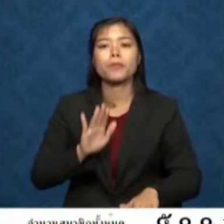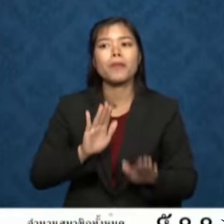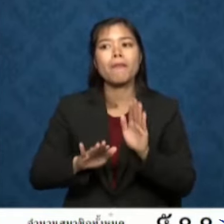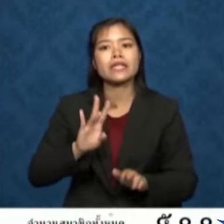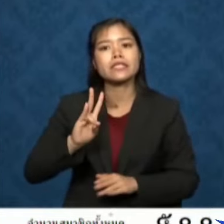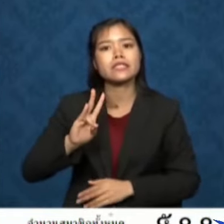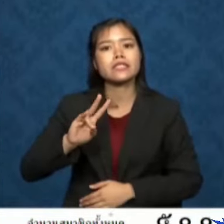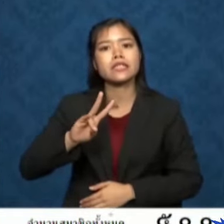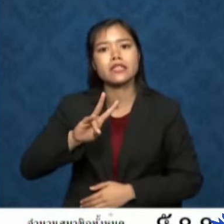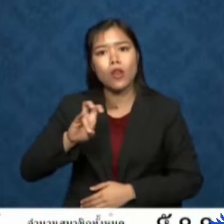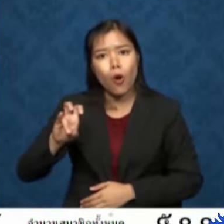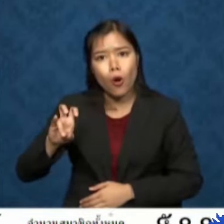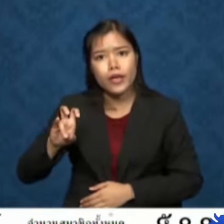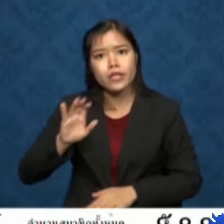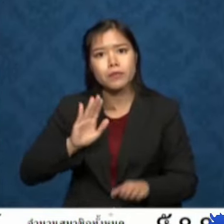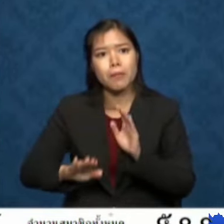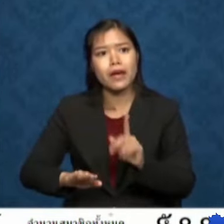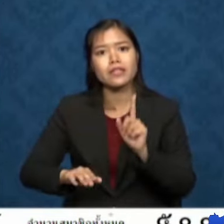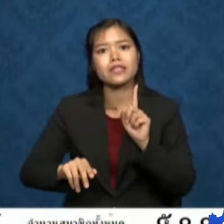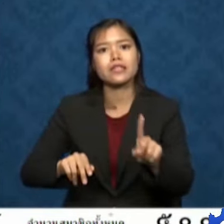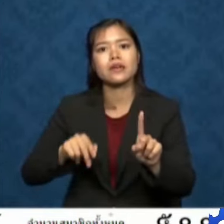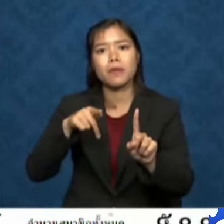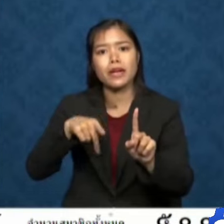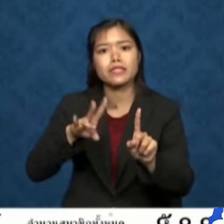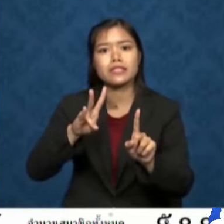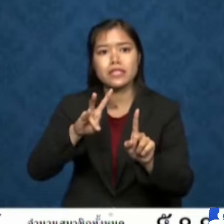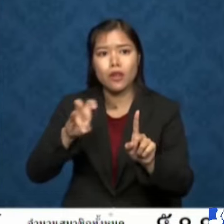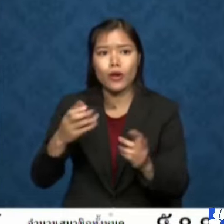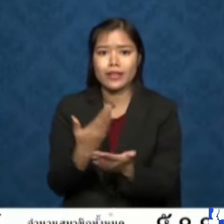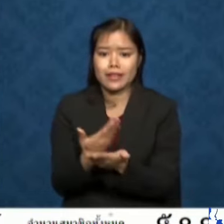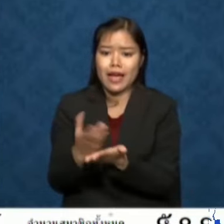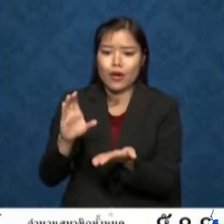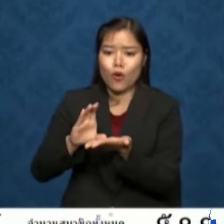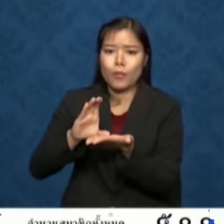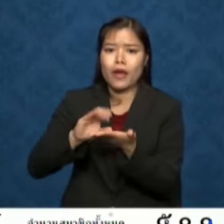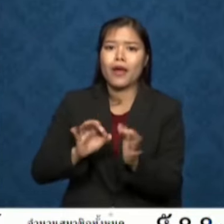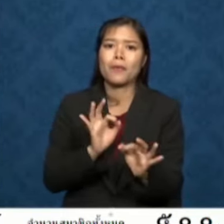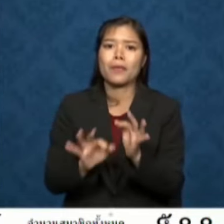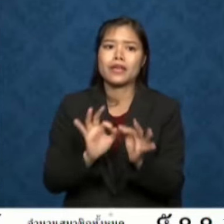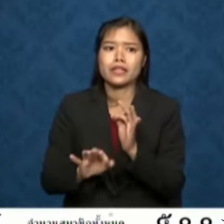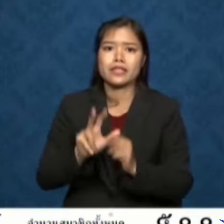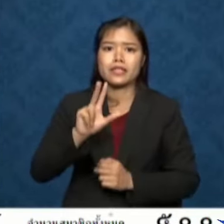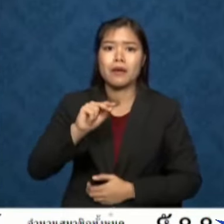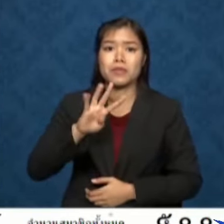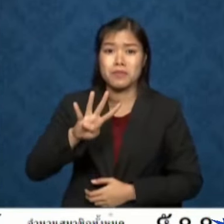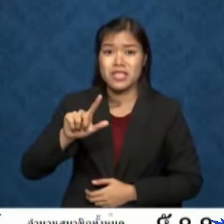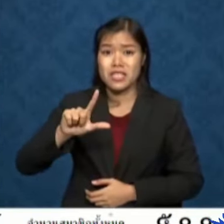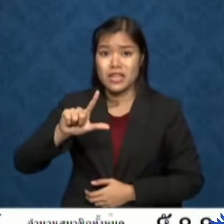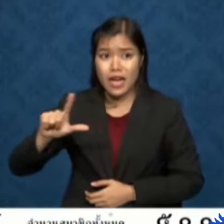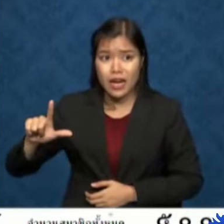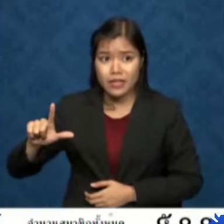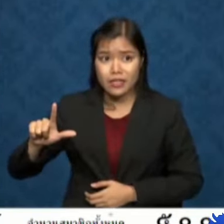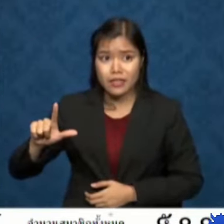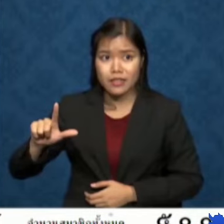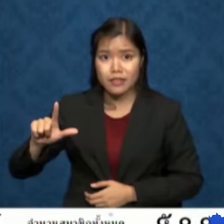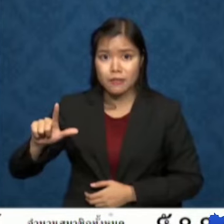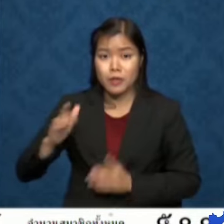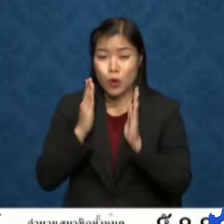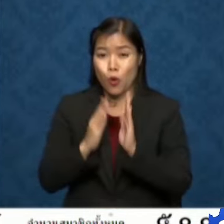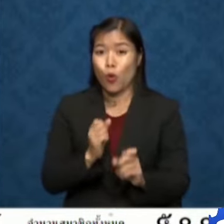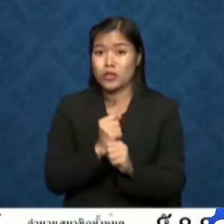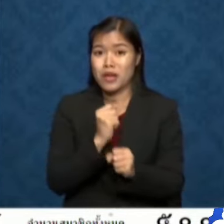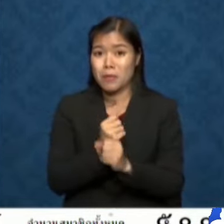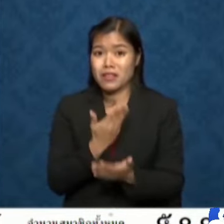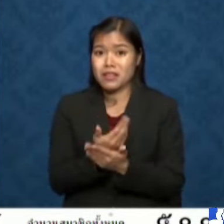ก็ 1,700อัตราประหยัดงบประมาณได้เท่าไหร่รู้มั้ครับ 34ล้านบาทจากงบบุคลากรปีนึงเท่าไหร่รู้ม